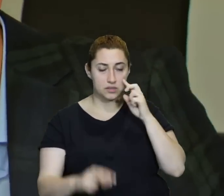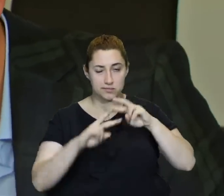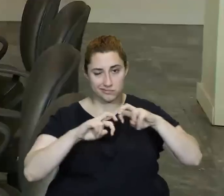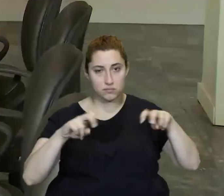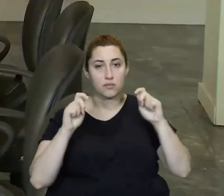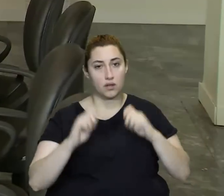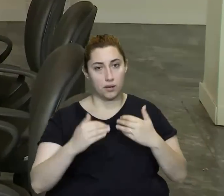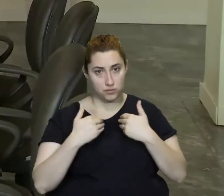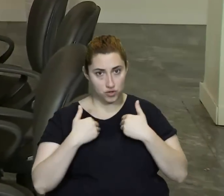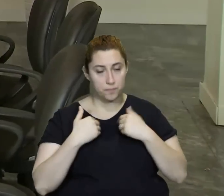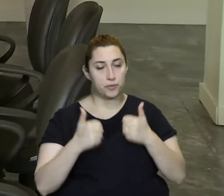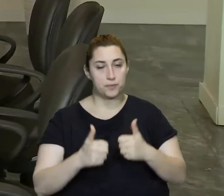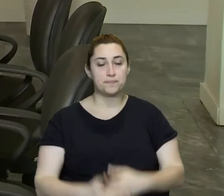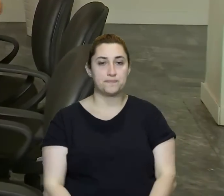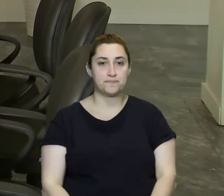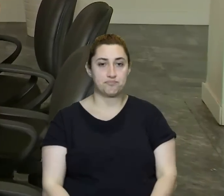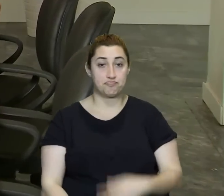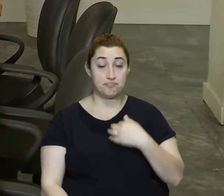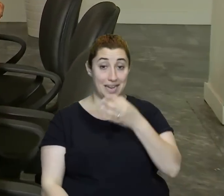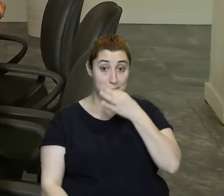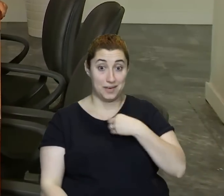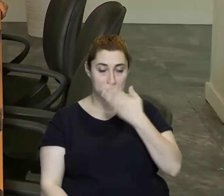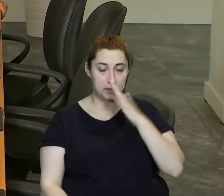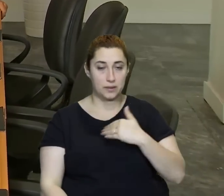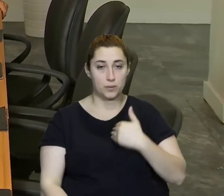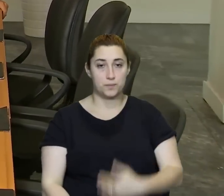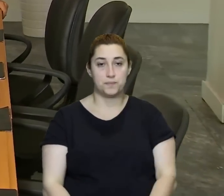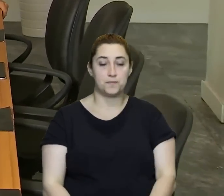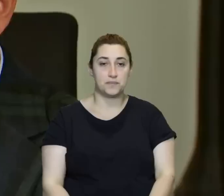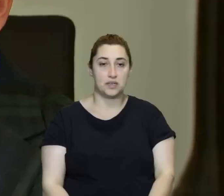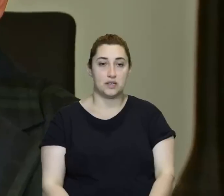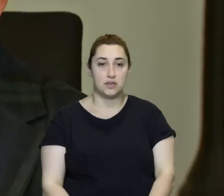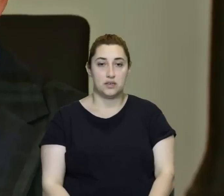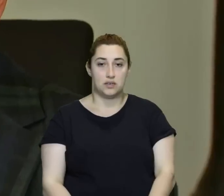inceleyeceğim. Okey. Haber bekliyorum senden.